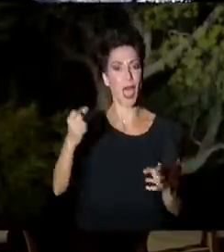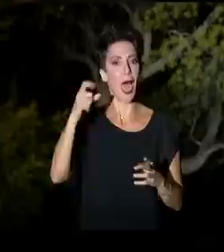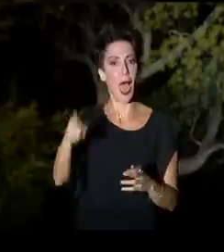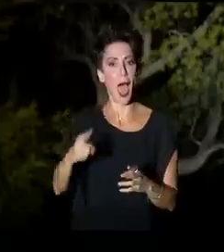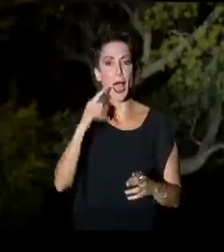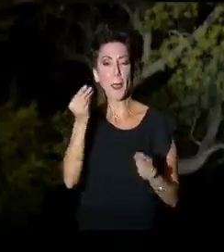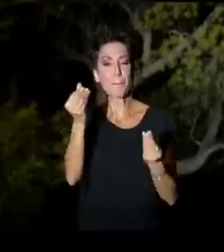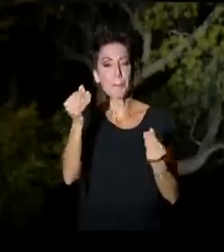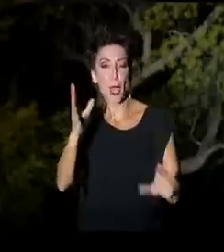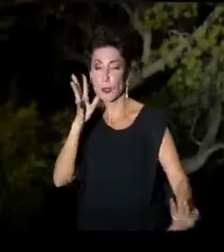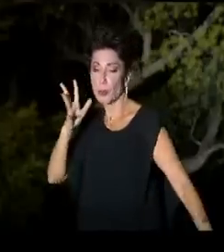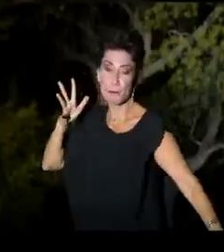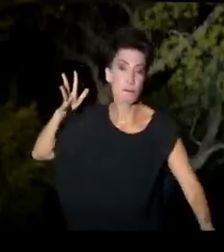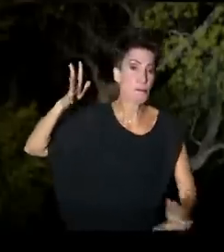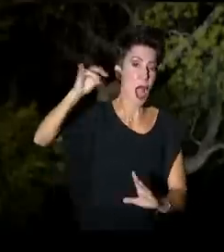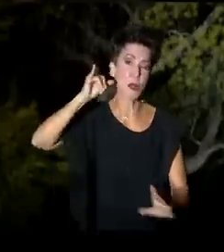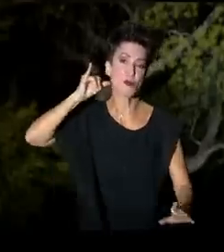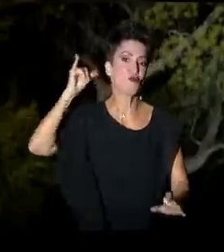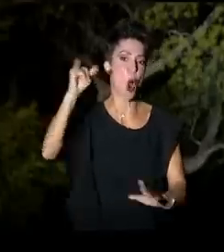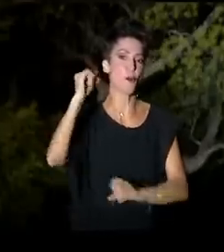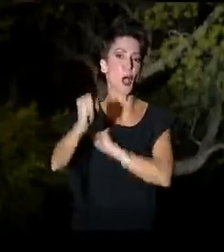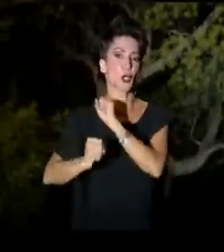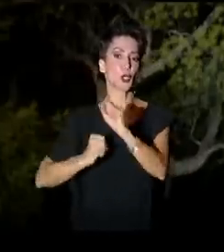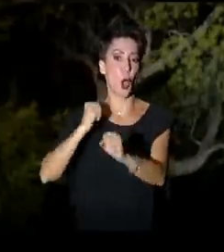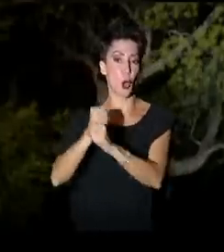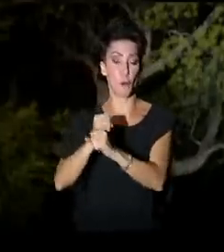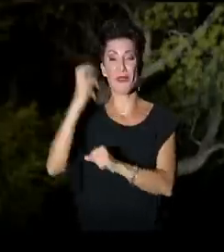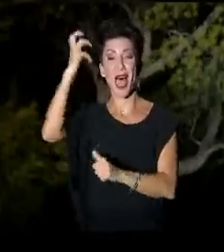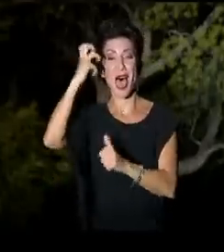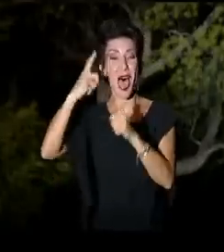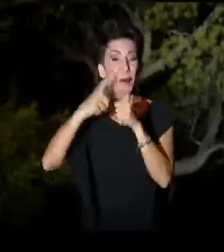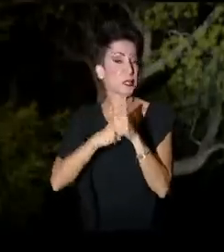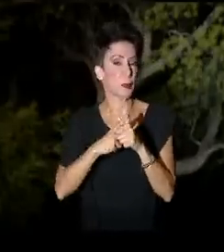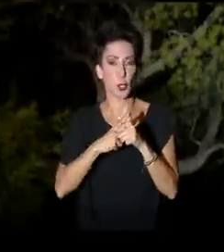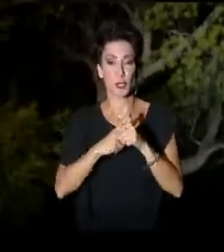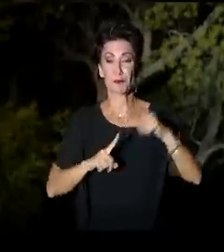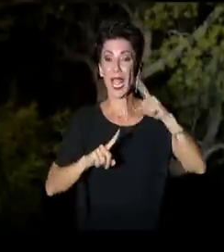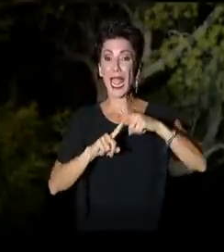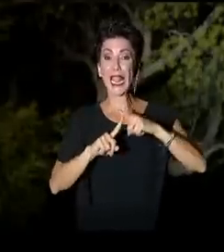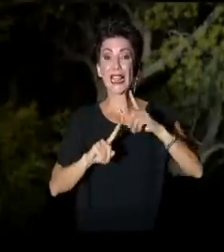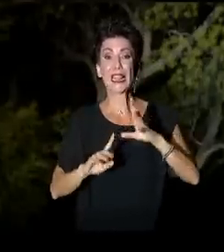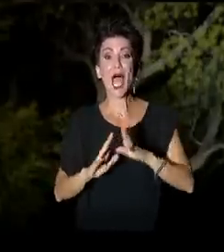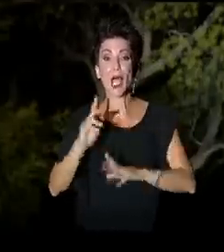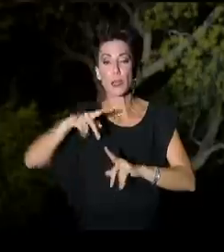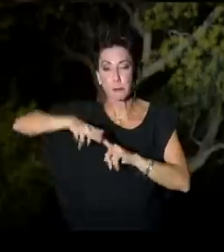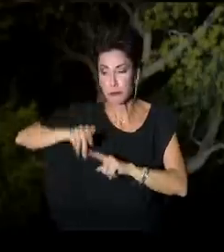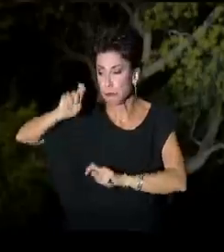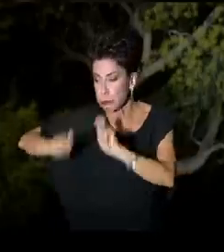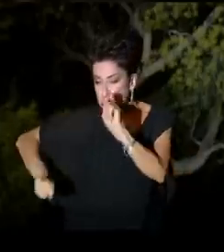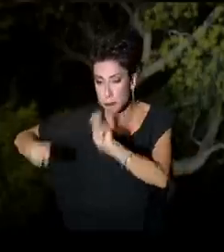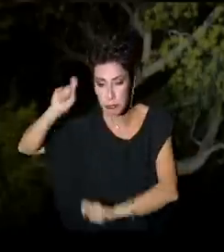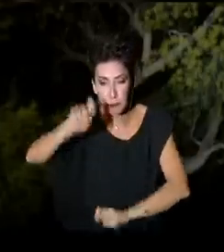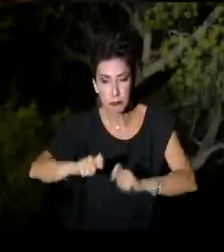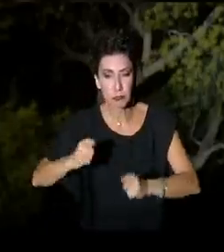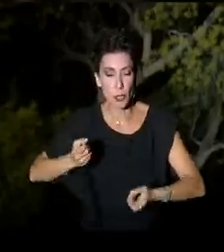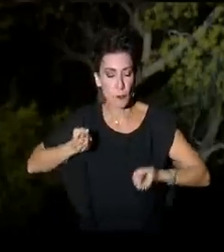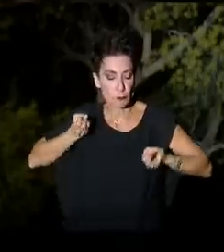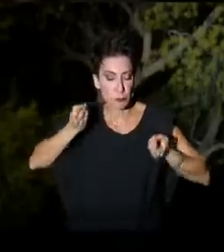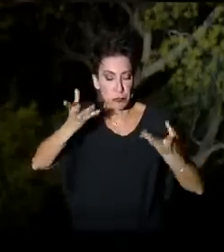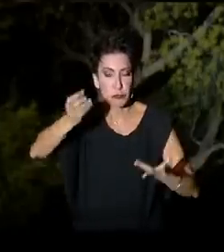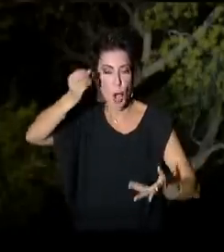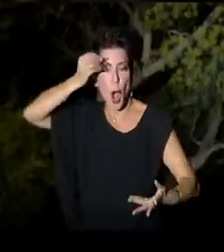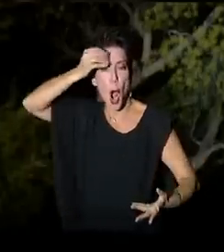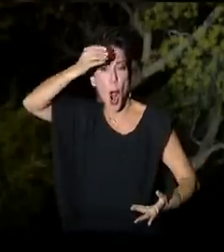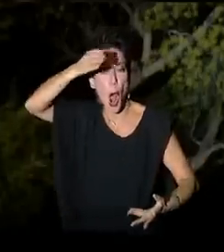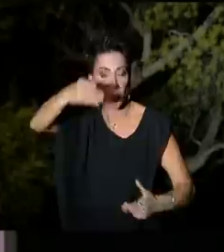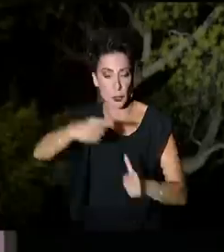χρόνο. Πλήθος επιστημόνων και τεχνικών σε όλα τα επίπεδα κατέθεσε τη γνώση και την εμπειρία του. Πρόσφερε